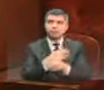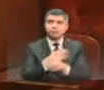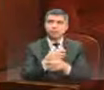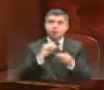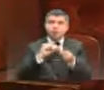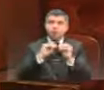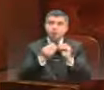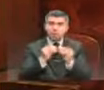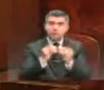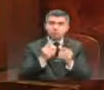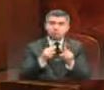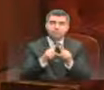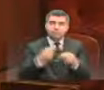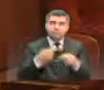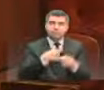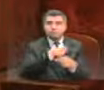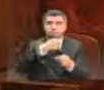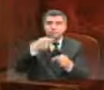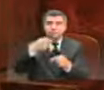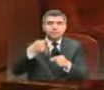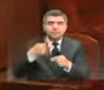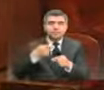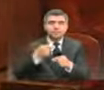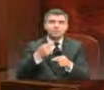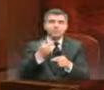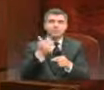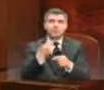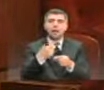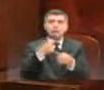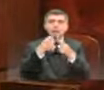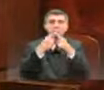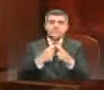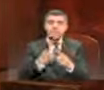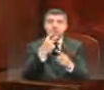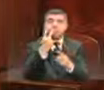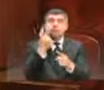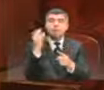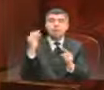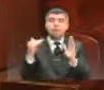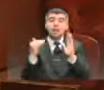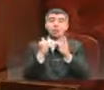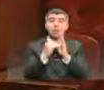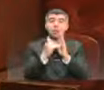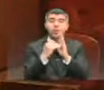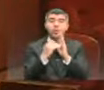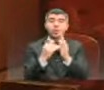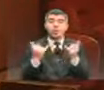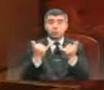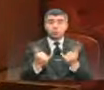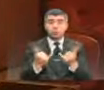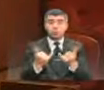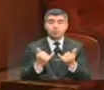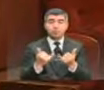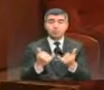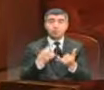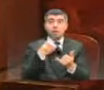تصرف الموارد الماليه. صرفنا 200 مليون، من بعد مع لو سي بي 90 مليون، الان 200 مليون. اش هو المشكل؟